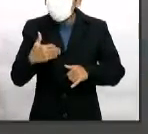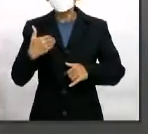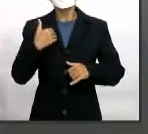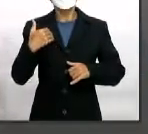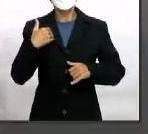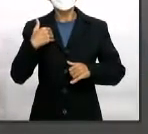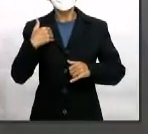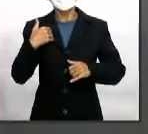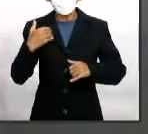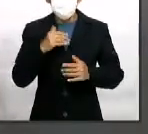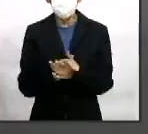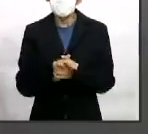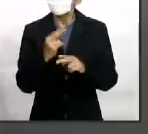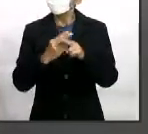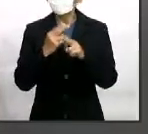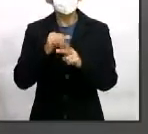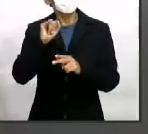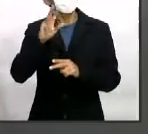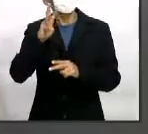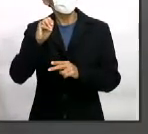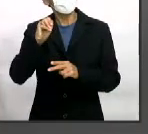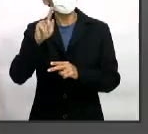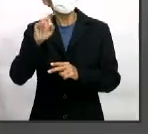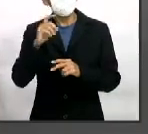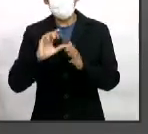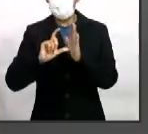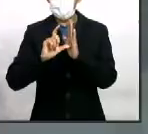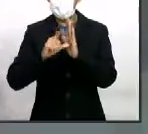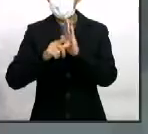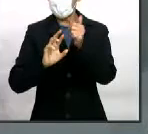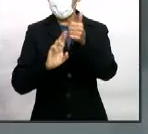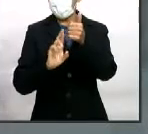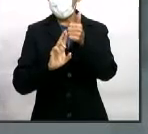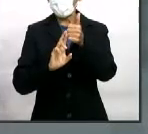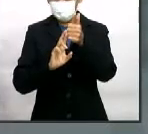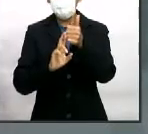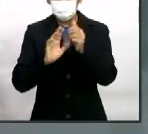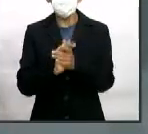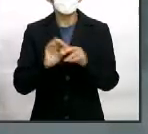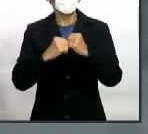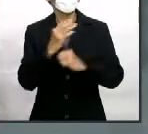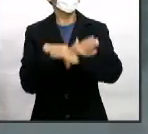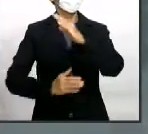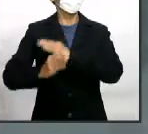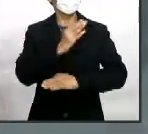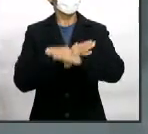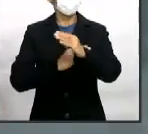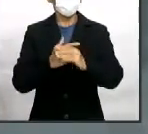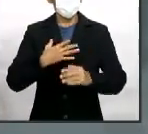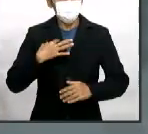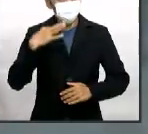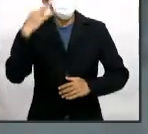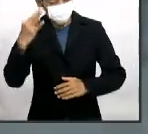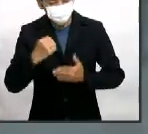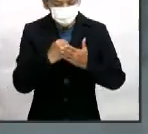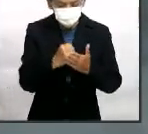มีอย่างพี่เมตรีเนี่ยพี่เมตรีคงเลืองเนี่ยตอนนี้ก็เป็นเลขาธิการสมาคมกีฬาคนพิการแห่งประเทศไทยในพระบรมราชูปถัมภ์นะครับก็ได้ดึงผมเนี่ยเ